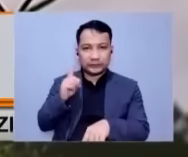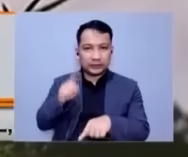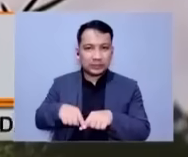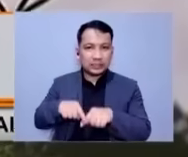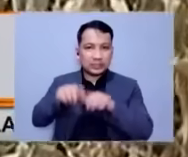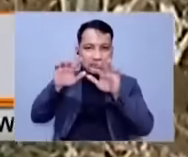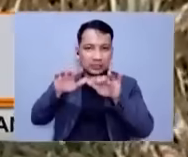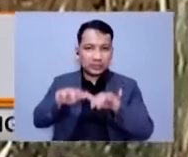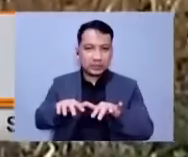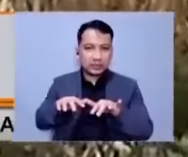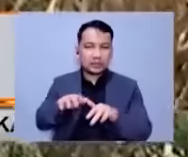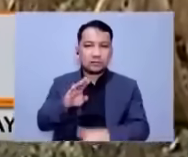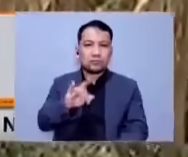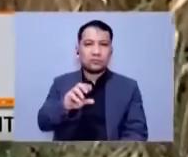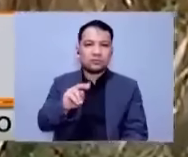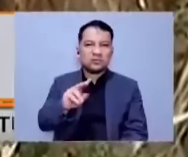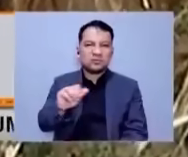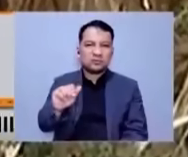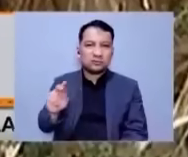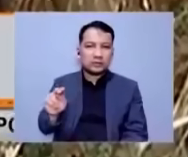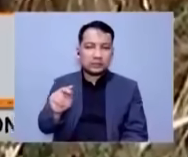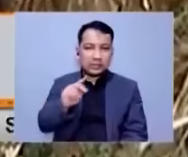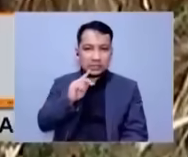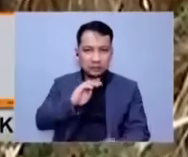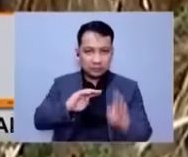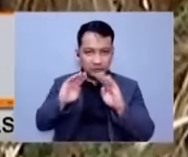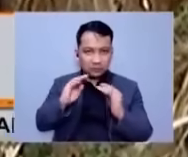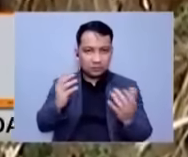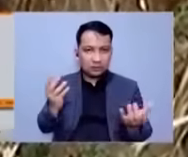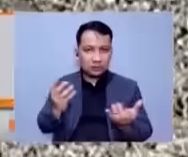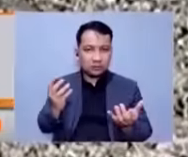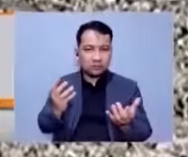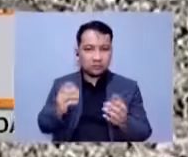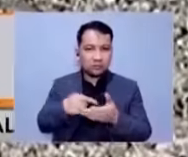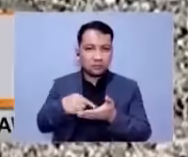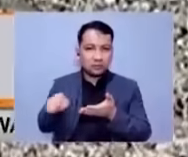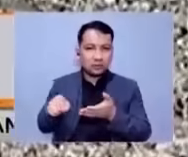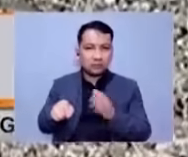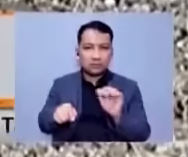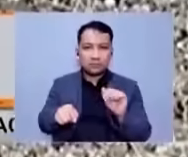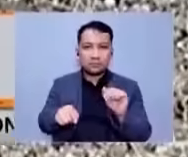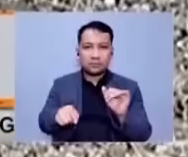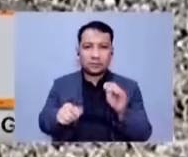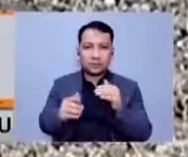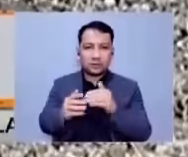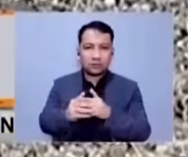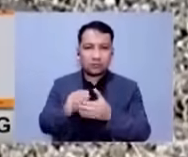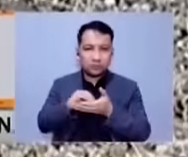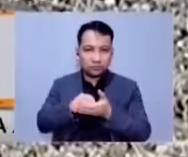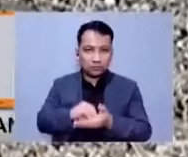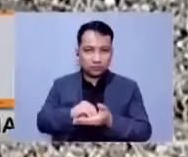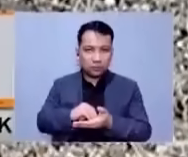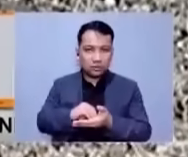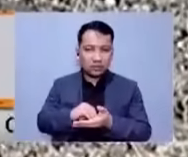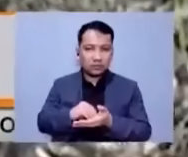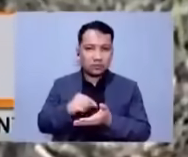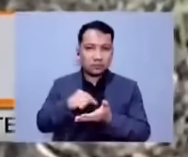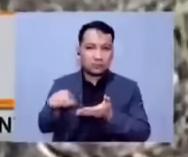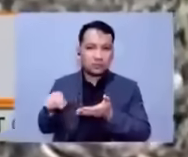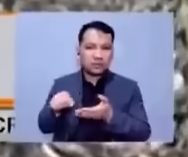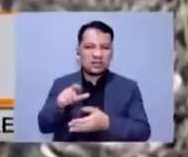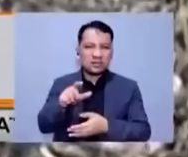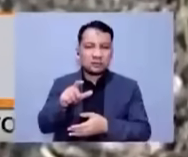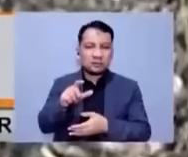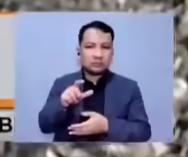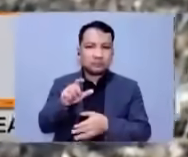Buluan. Problema ngayon ng mag-asawa kung paano makabayaran ng 15,000 pesos na utang para sa pinangbili nila ng abono at